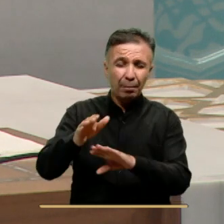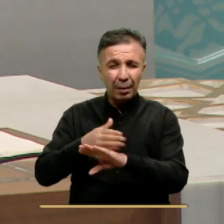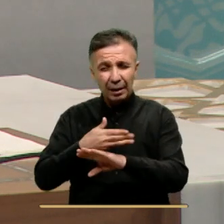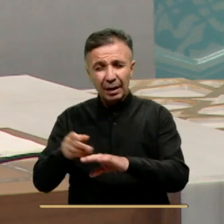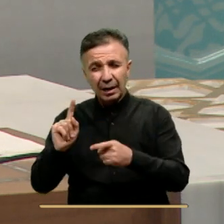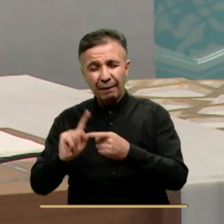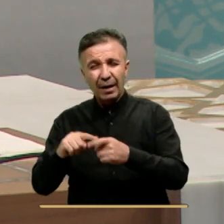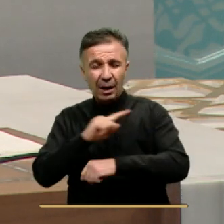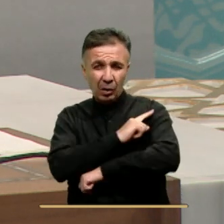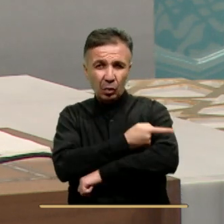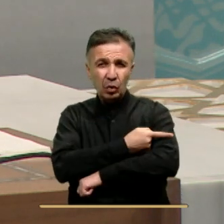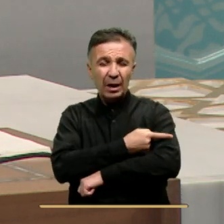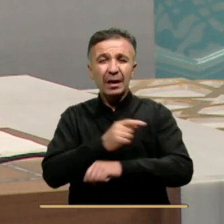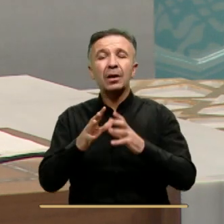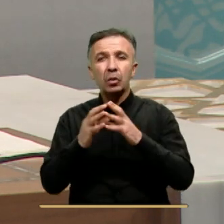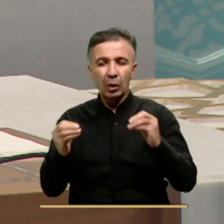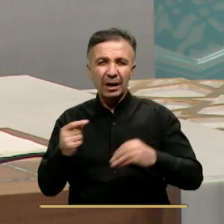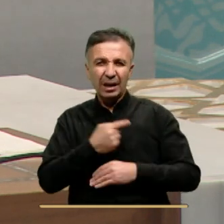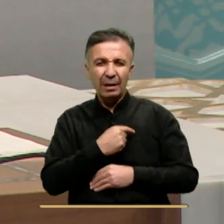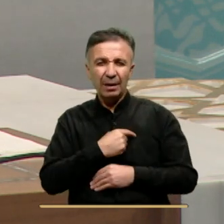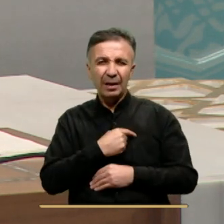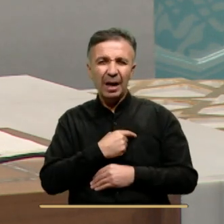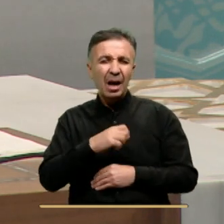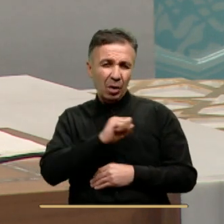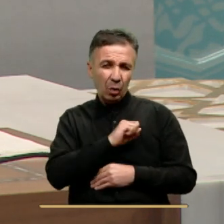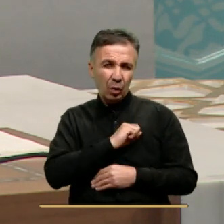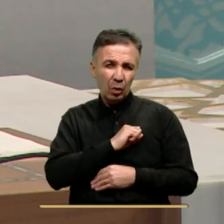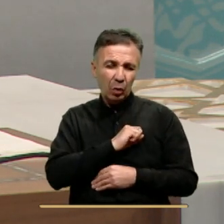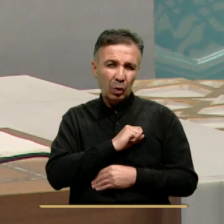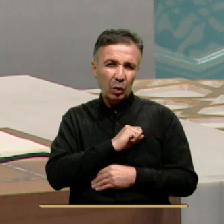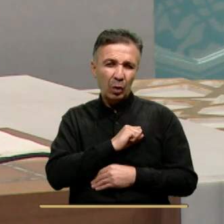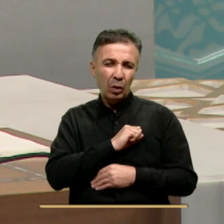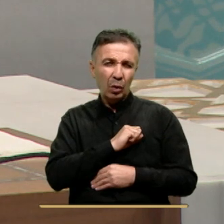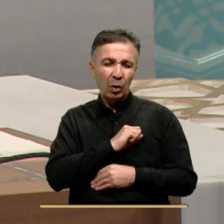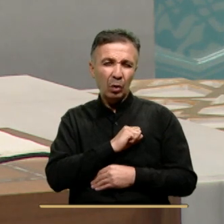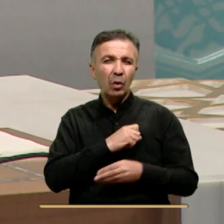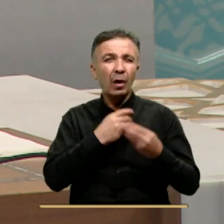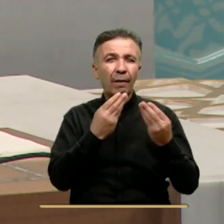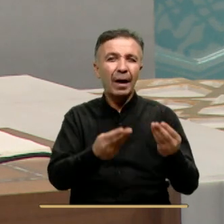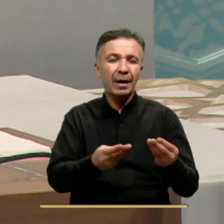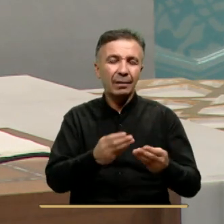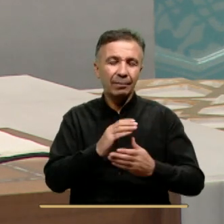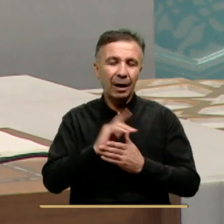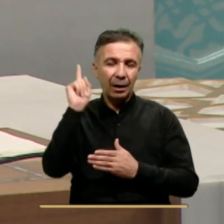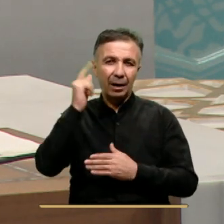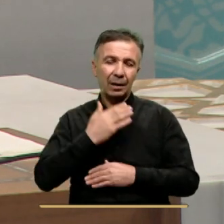güçlerini yok et kalplerine Darlık ve dağınıklık nasip